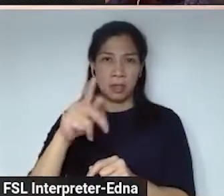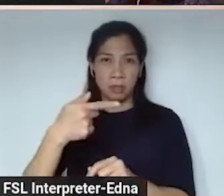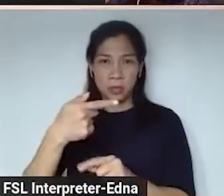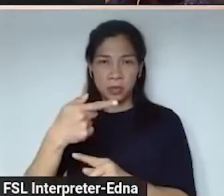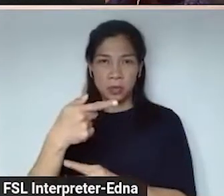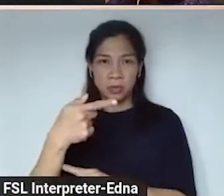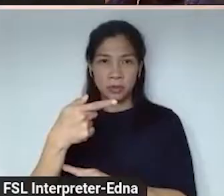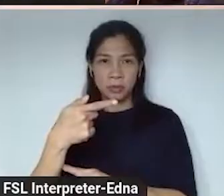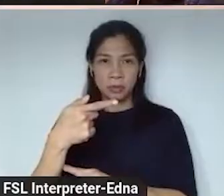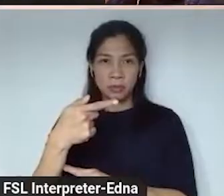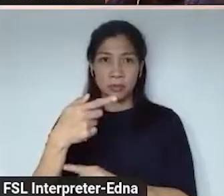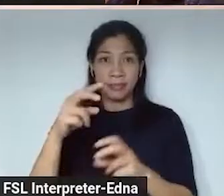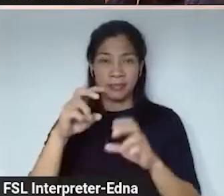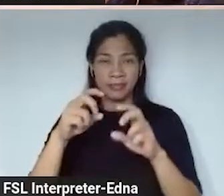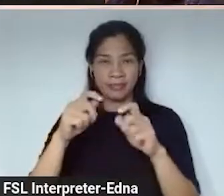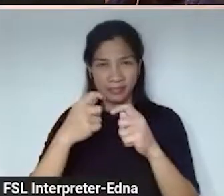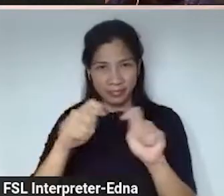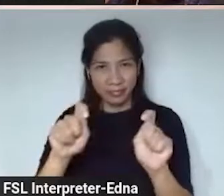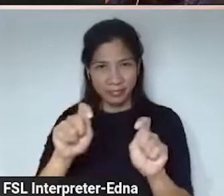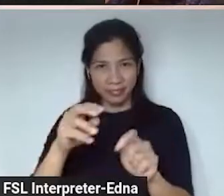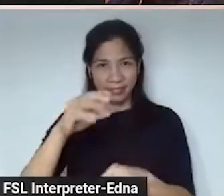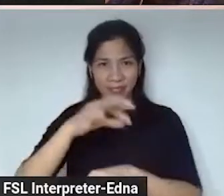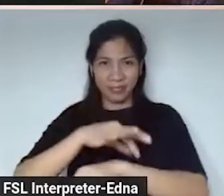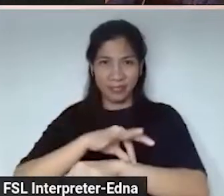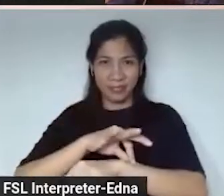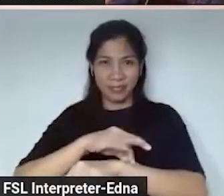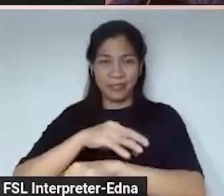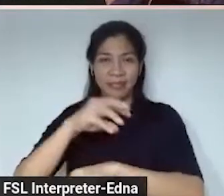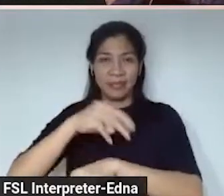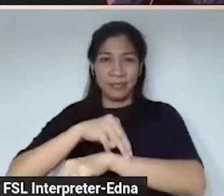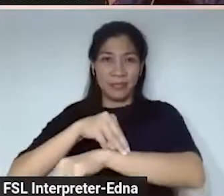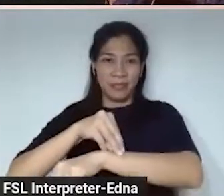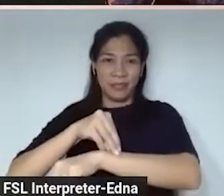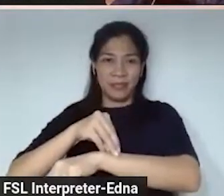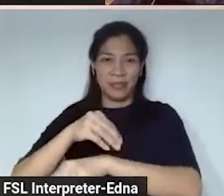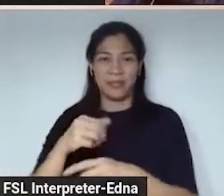your muscles kung ano ba yung nangyayari. And then